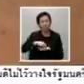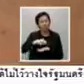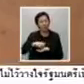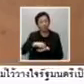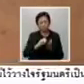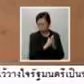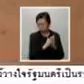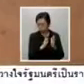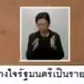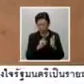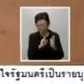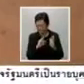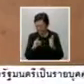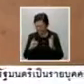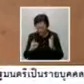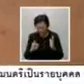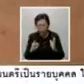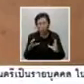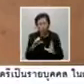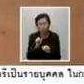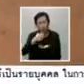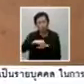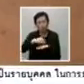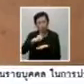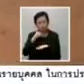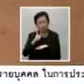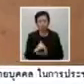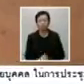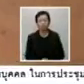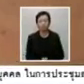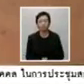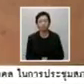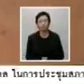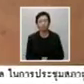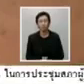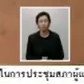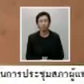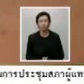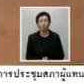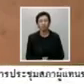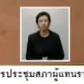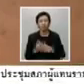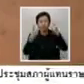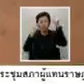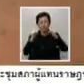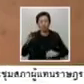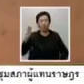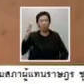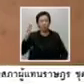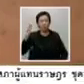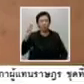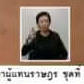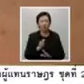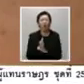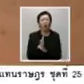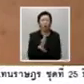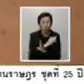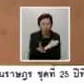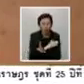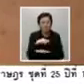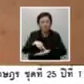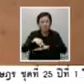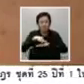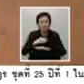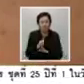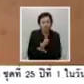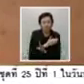ได้ทั้งหมดแต่ประเด็นการปมถวายสัตว์มันเป็นเหตุการณ์ที่เกิดขึ้นก่อนที่ท่านนายก